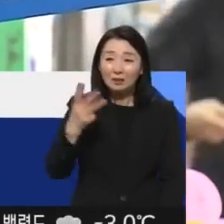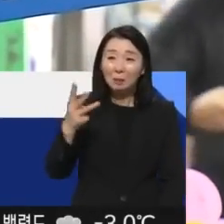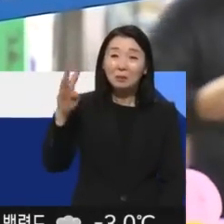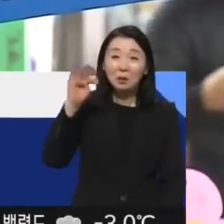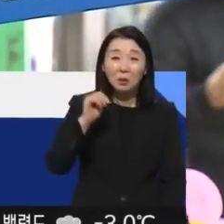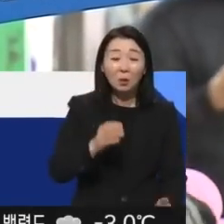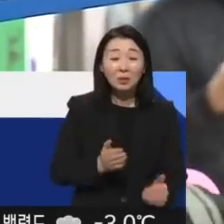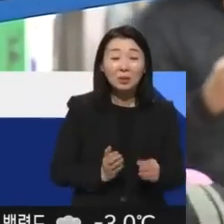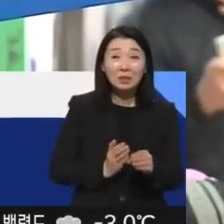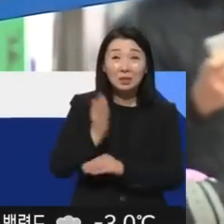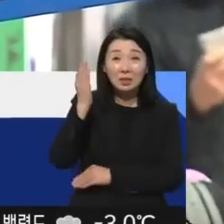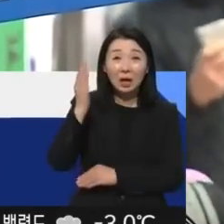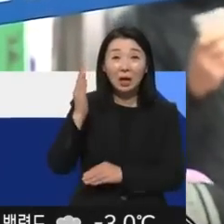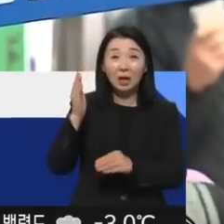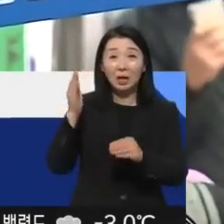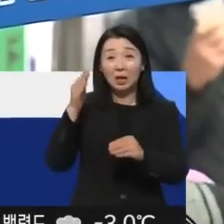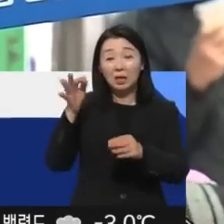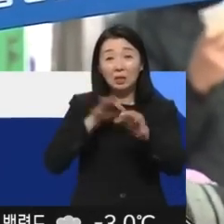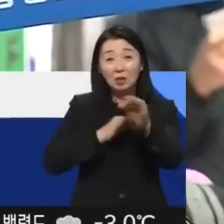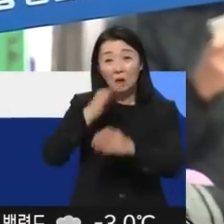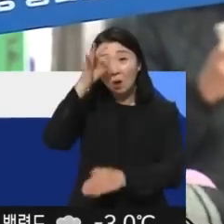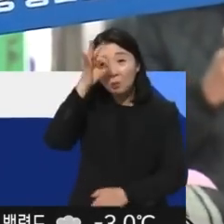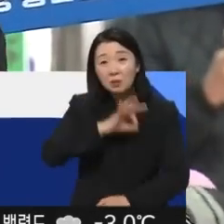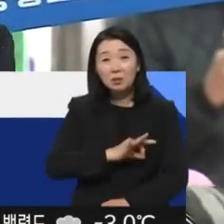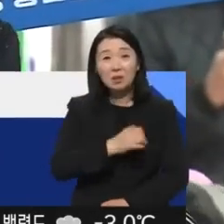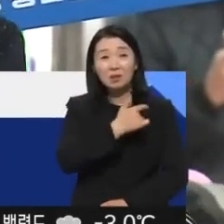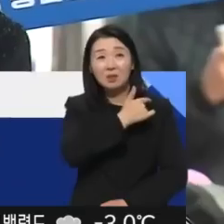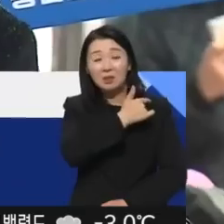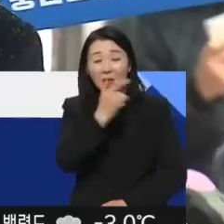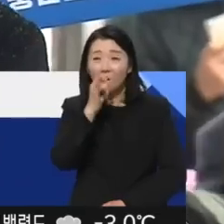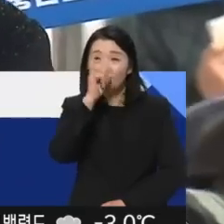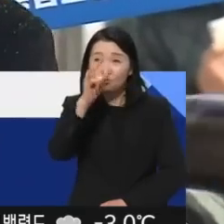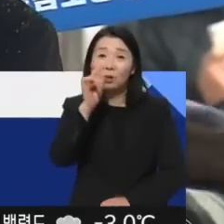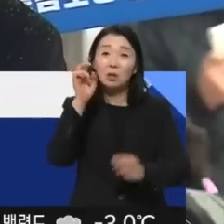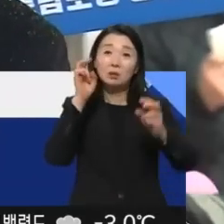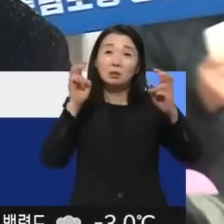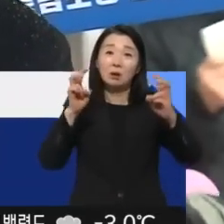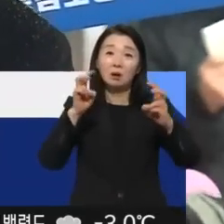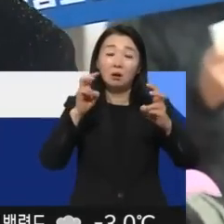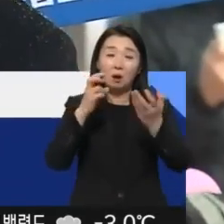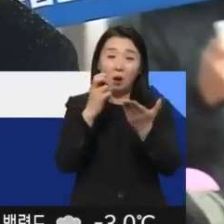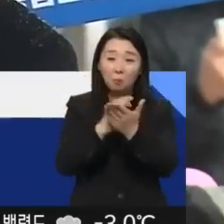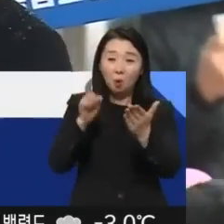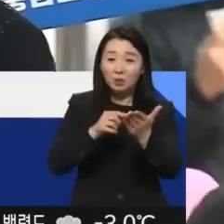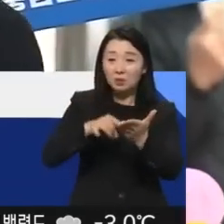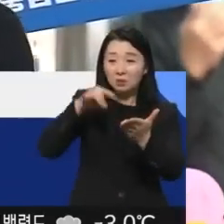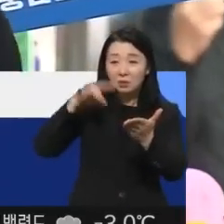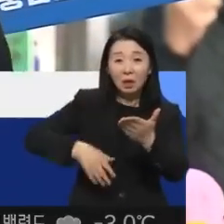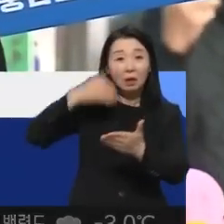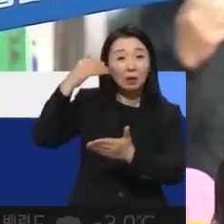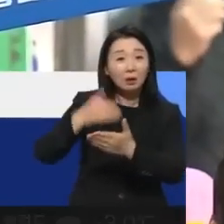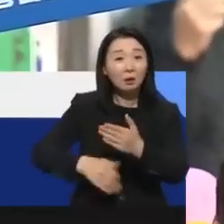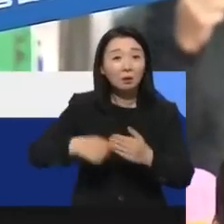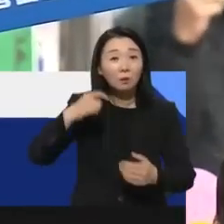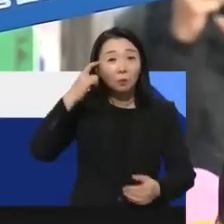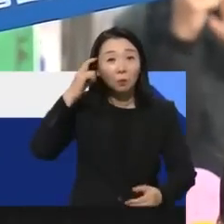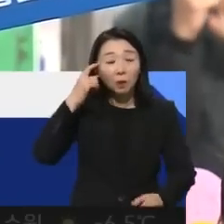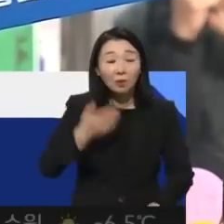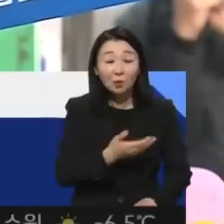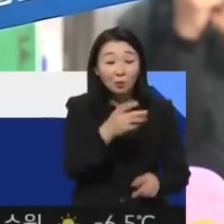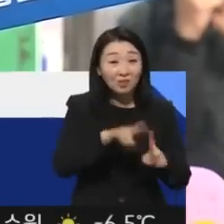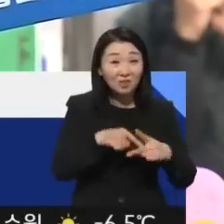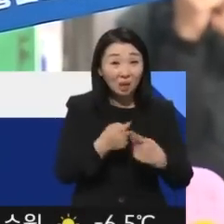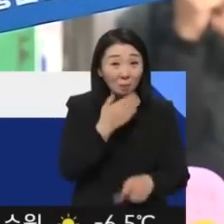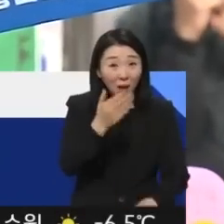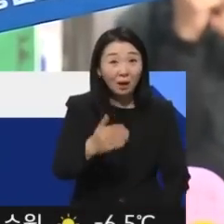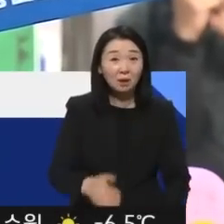이상 영업이익 내는 그 초대기업에 대한 법인세를 굳이 깎아주겠다는 겁니까? 여러분 이해가